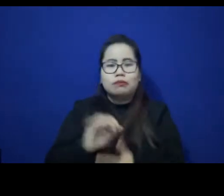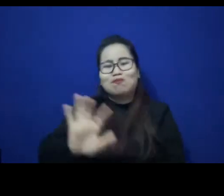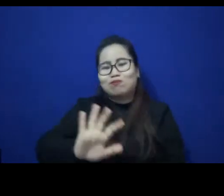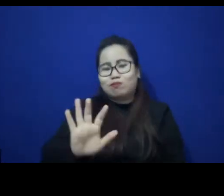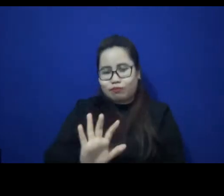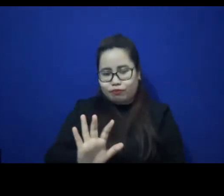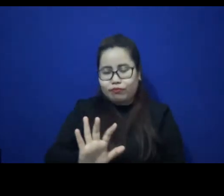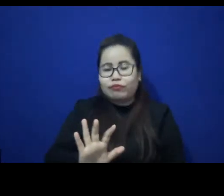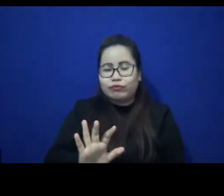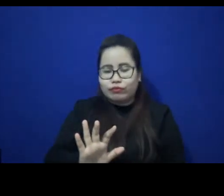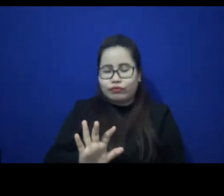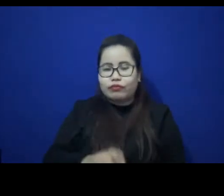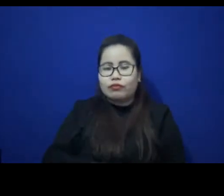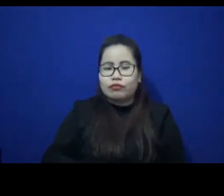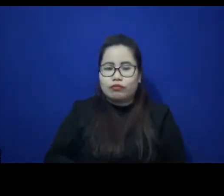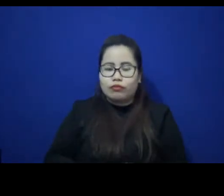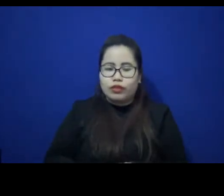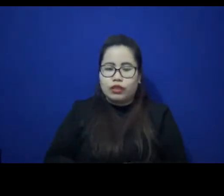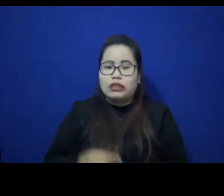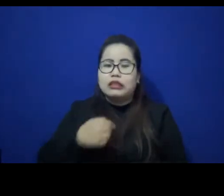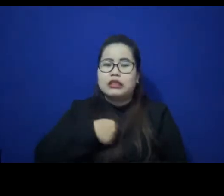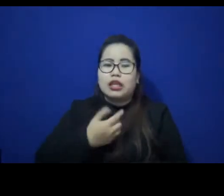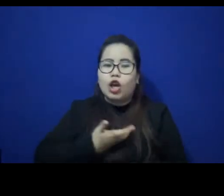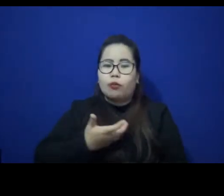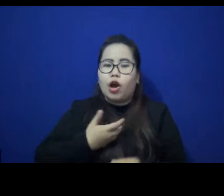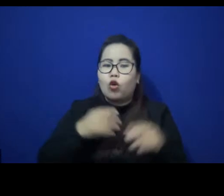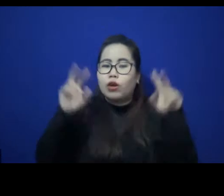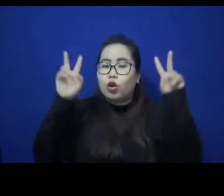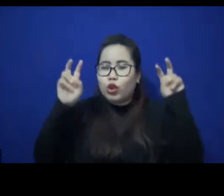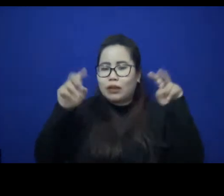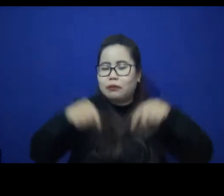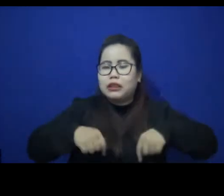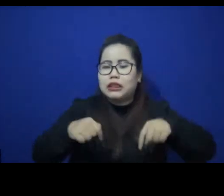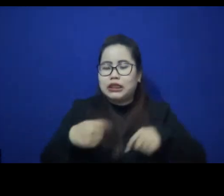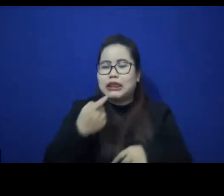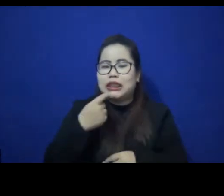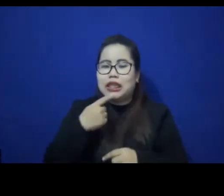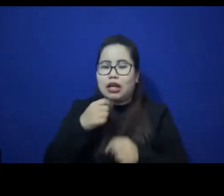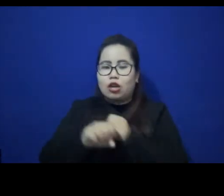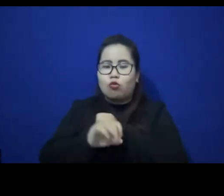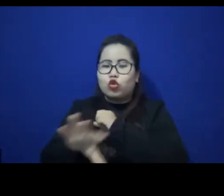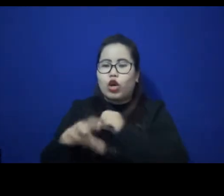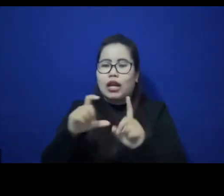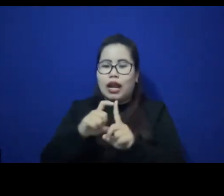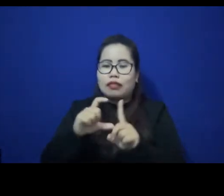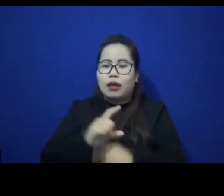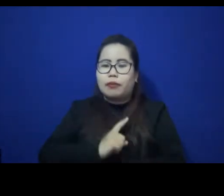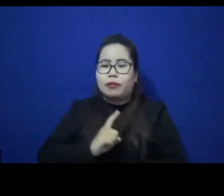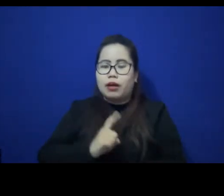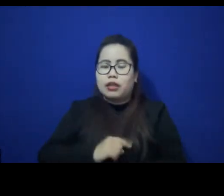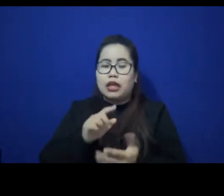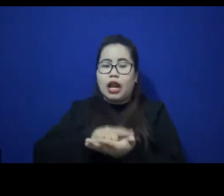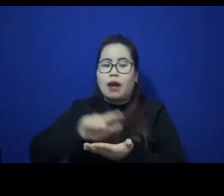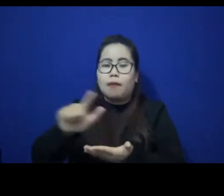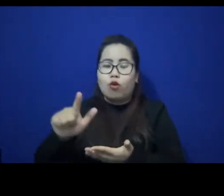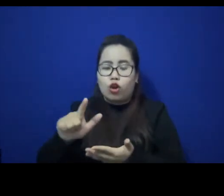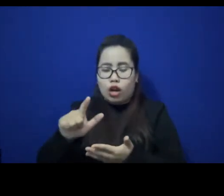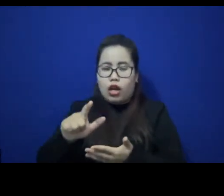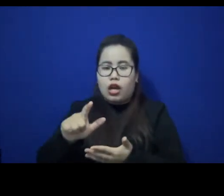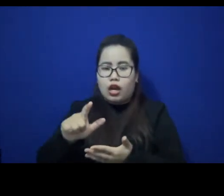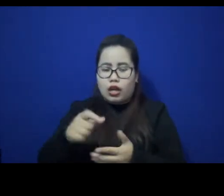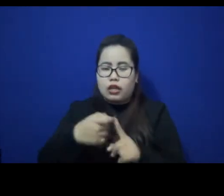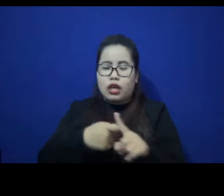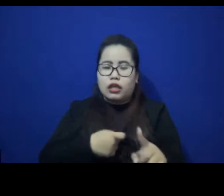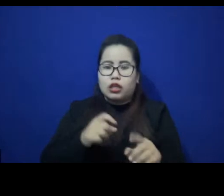itu dan saya akan mengutip disini terkait dengan kebocoran data pribadi laporan chord Raisa